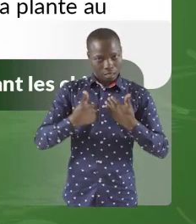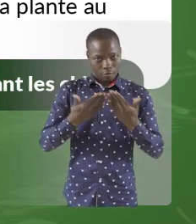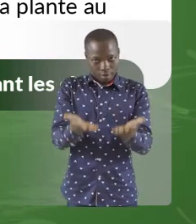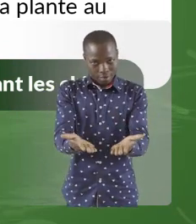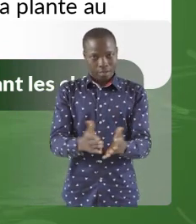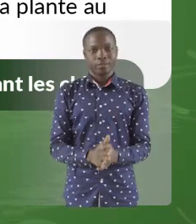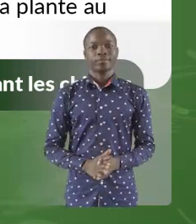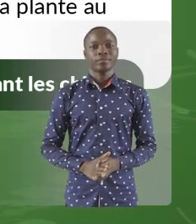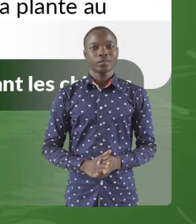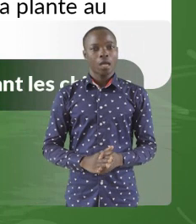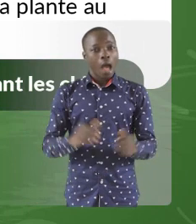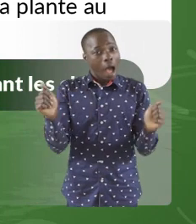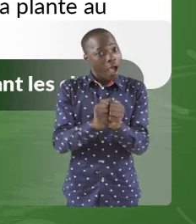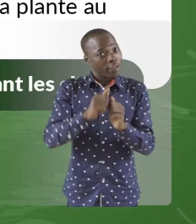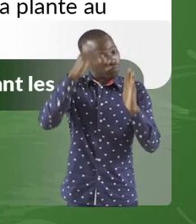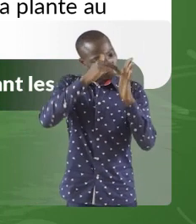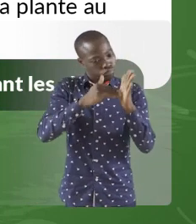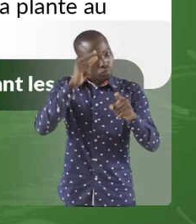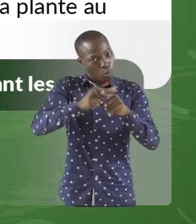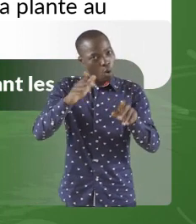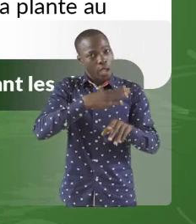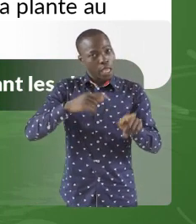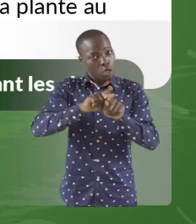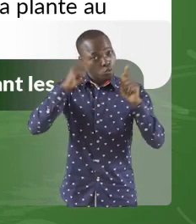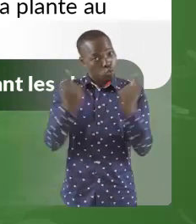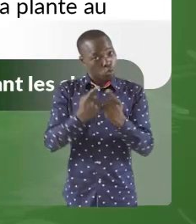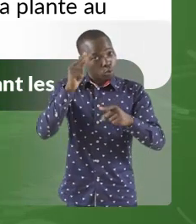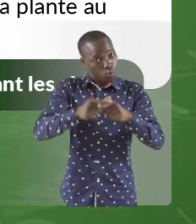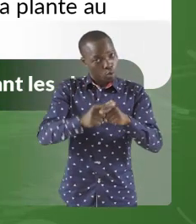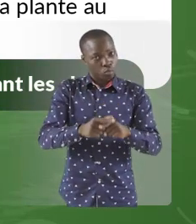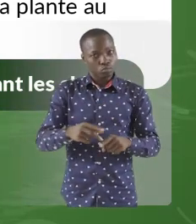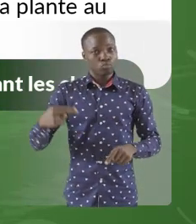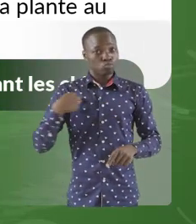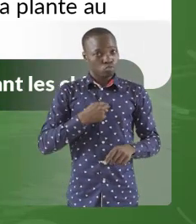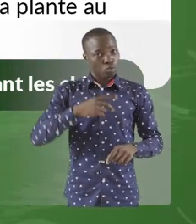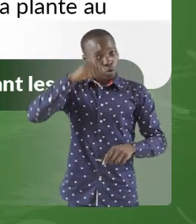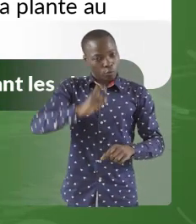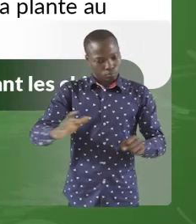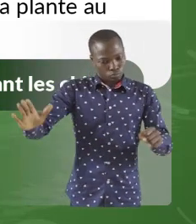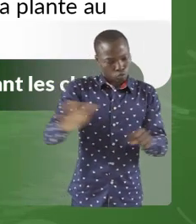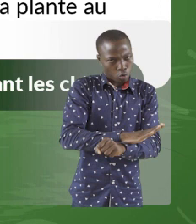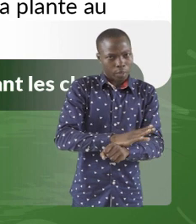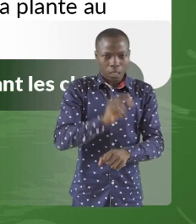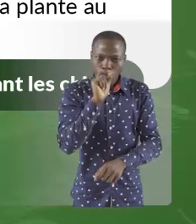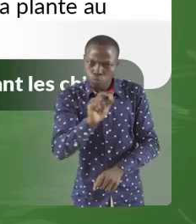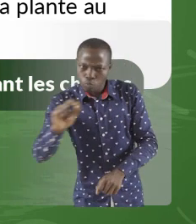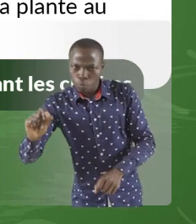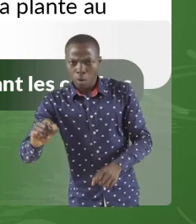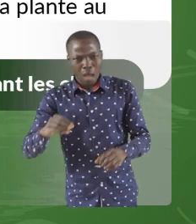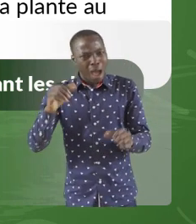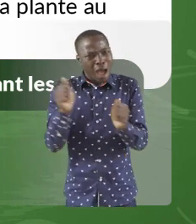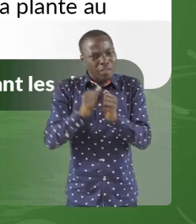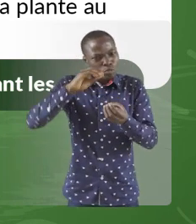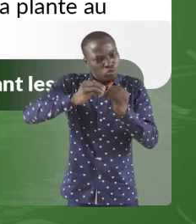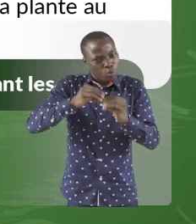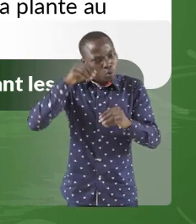présenté. Alors à l'aide de ces mots, nous devons compléter, à l'aide de ces mots et groupes de mots, nous devons compléter le